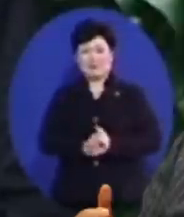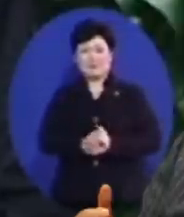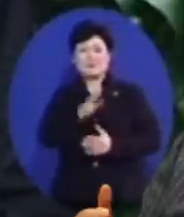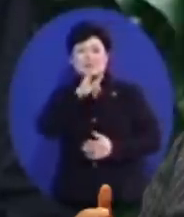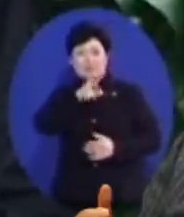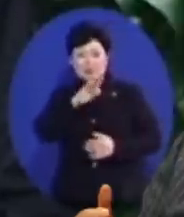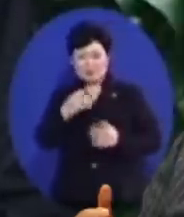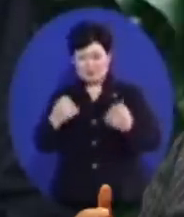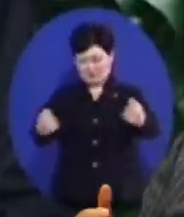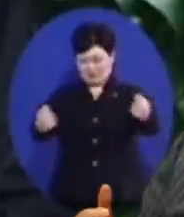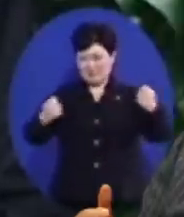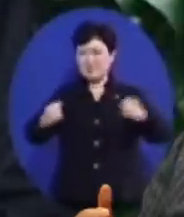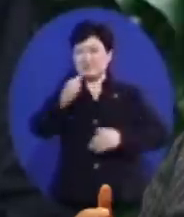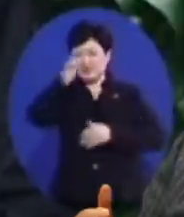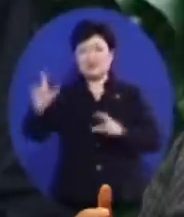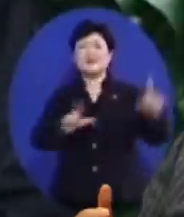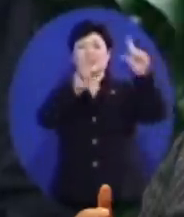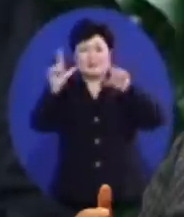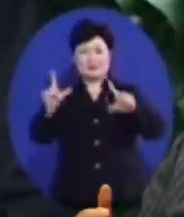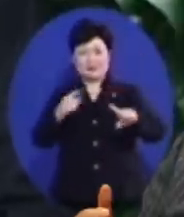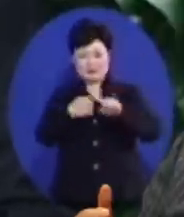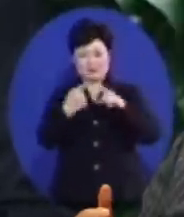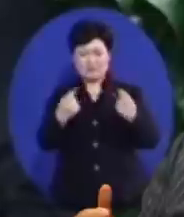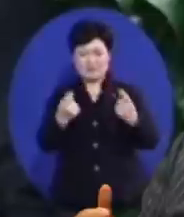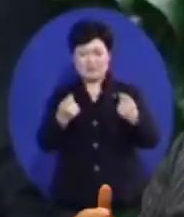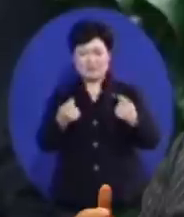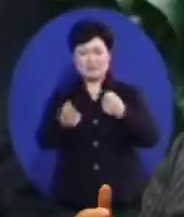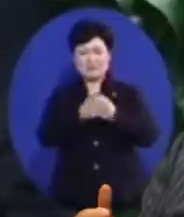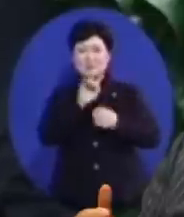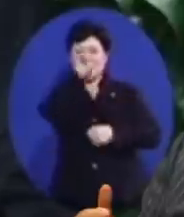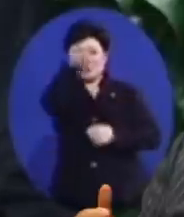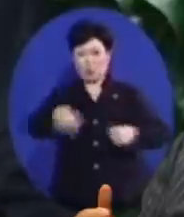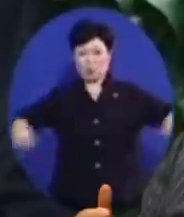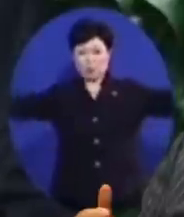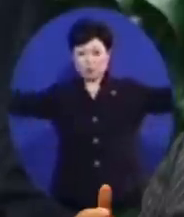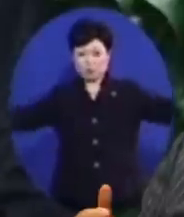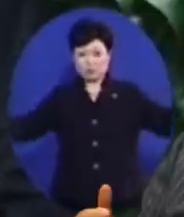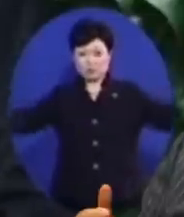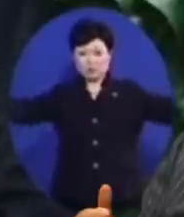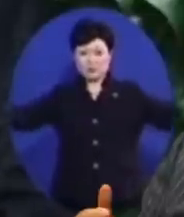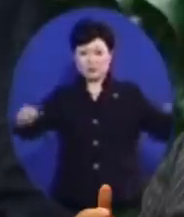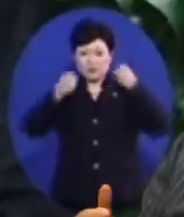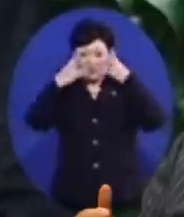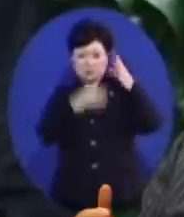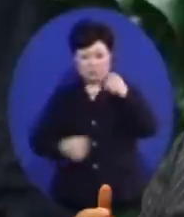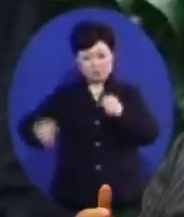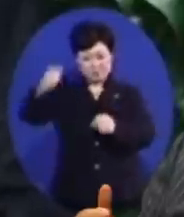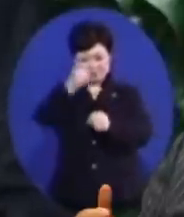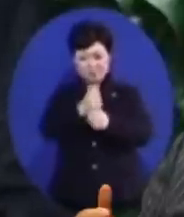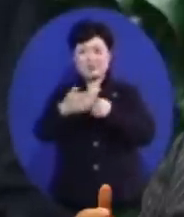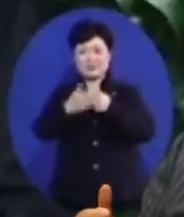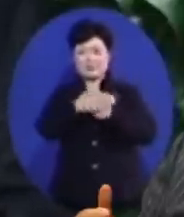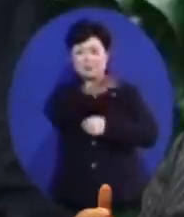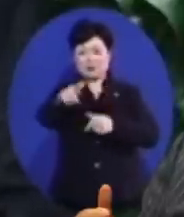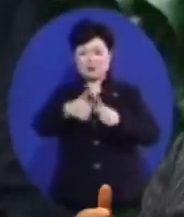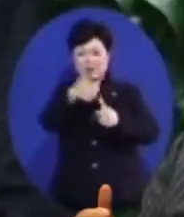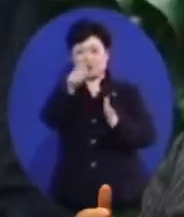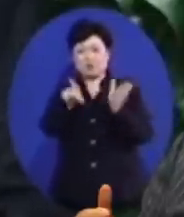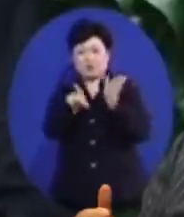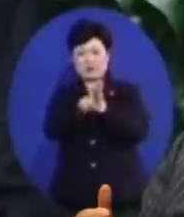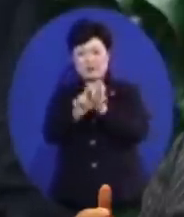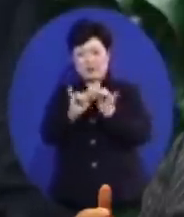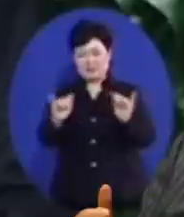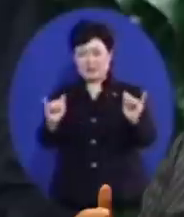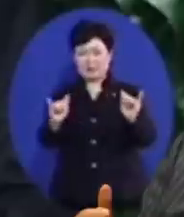용감하게 살아갈 수가 있는 것입니다. 그렇기 때문에 독수리는 새 회춘을 함으로 우리 예수 믿는